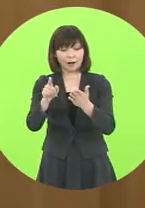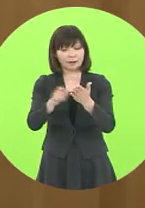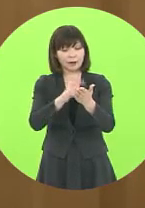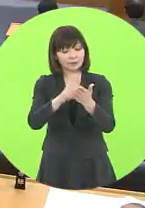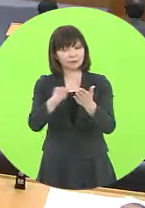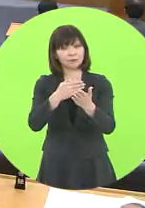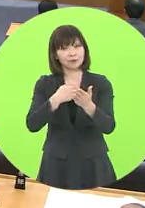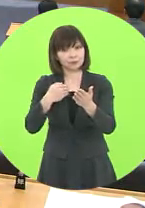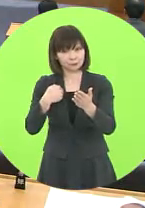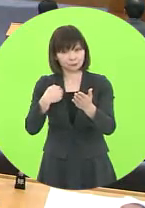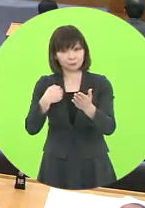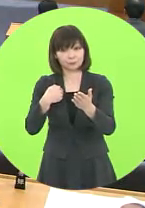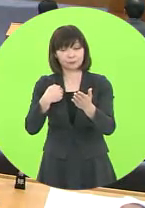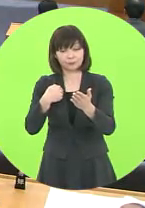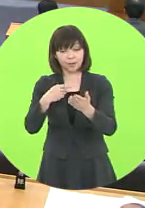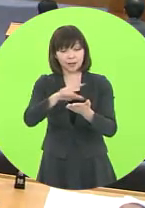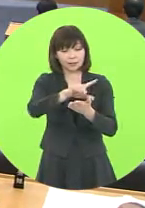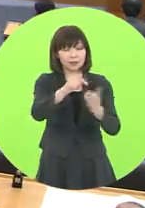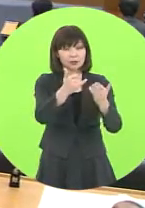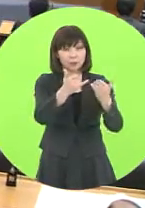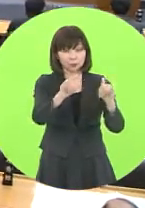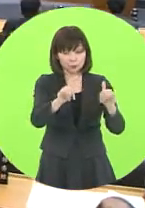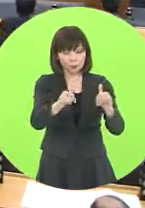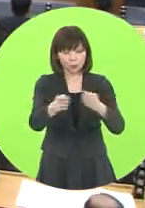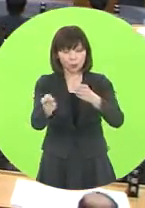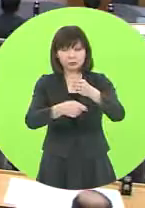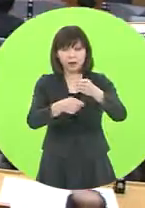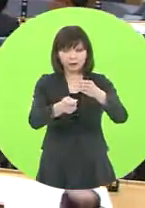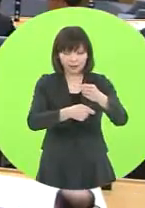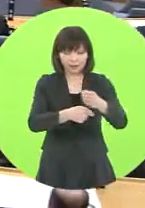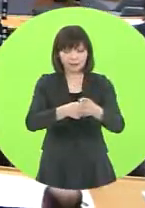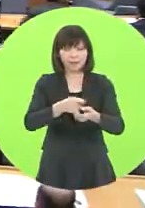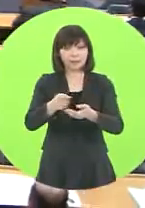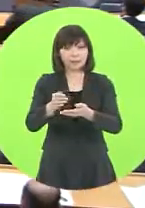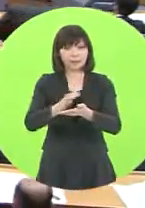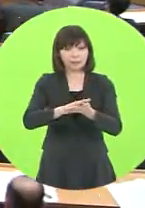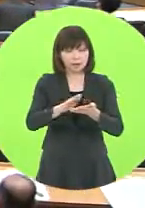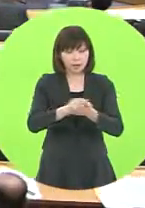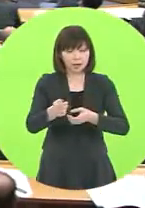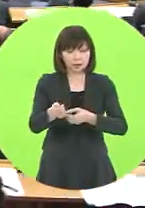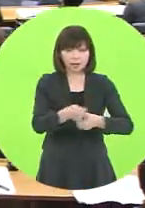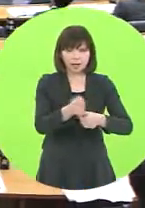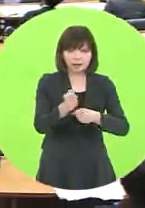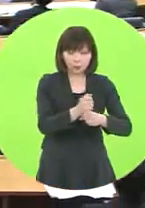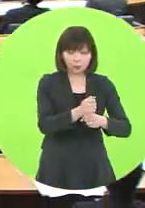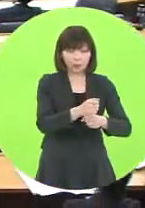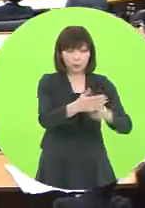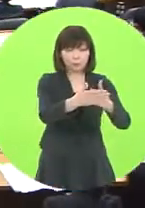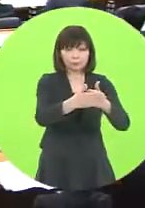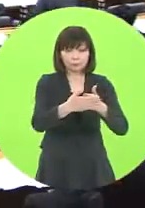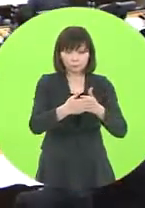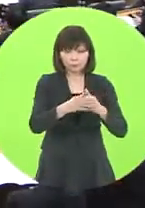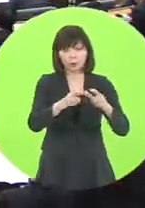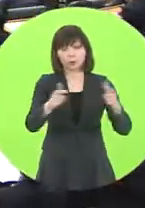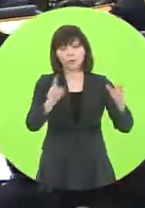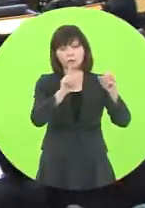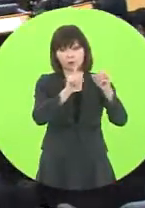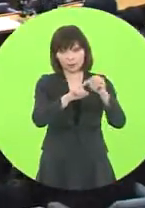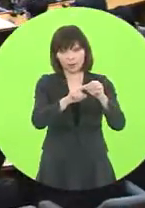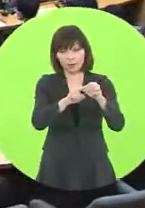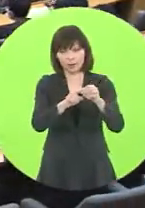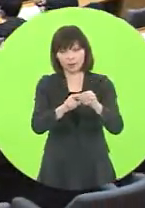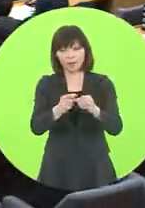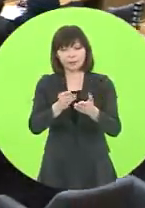しょうか。地域住民による河川の草刈りや清掃を促進するため、本県においてもこうした地域通貨を導入